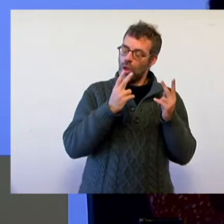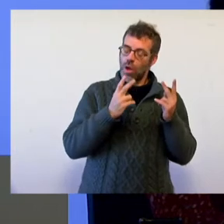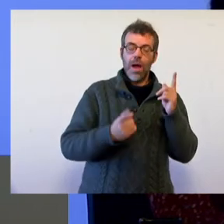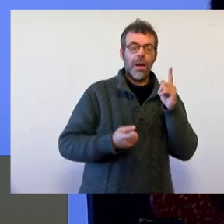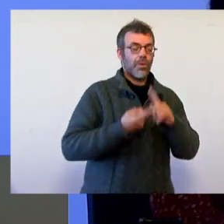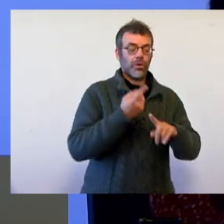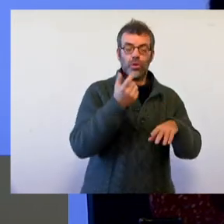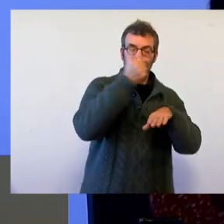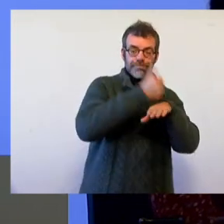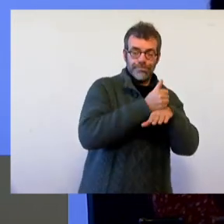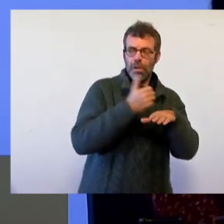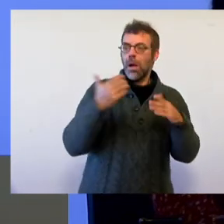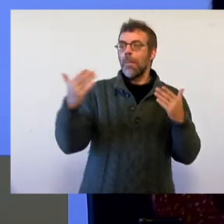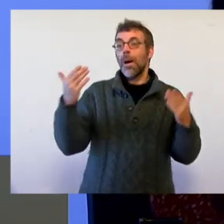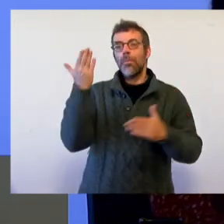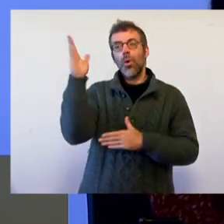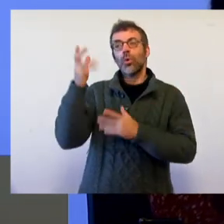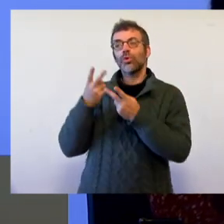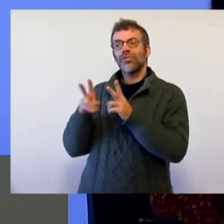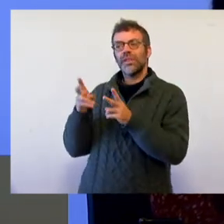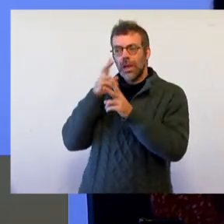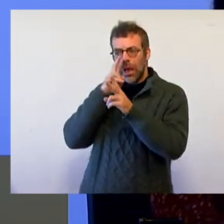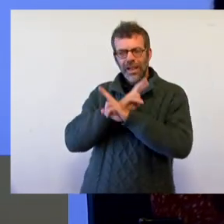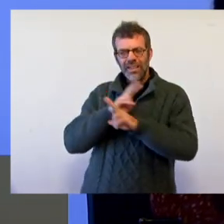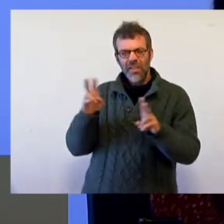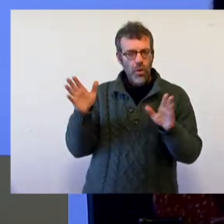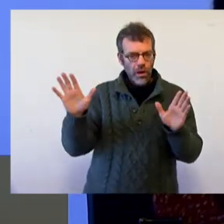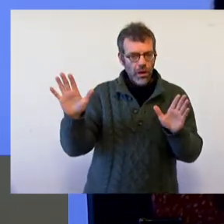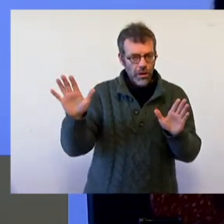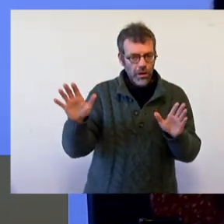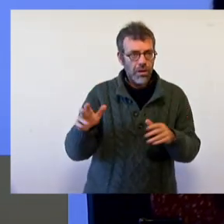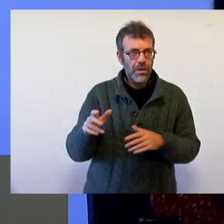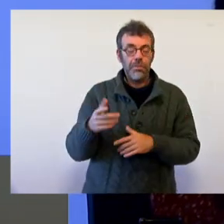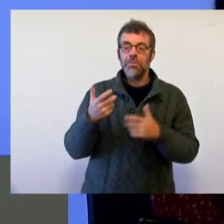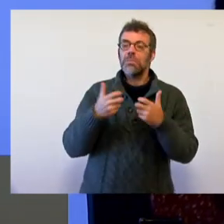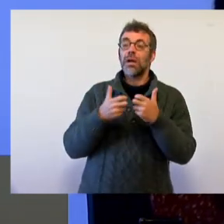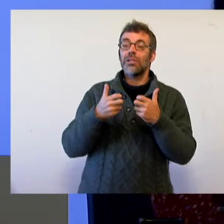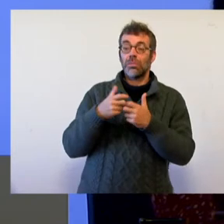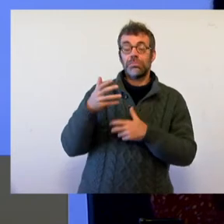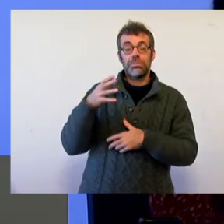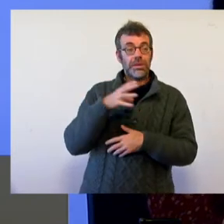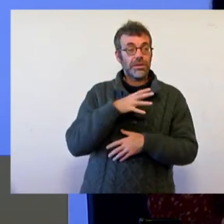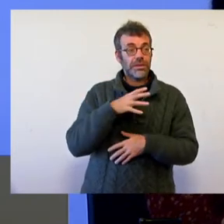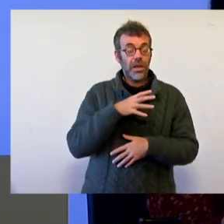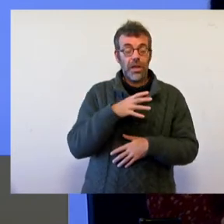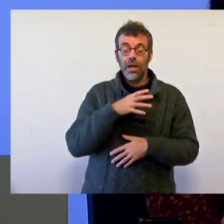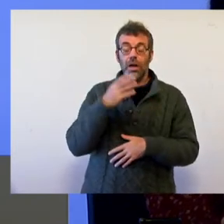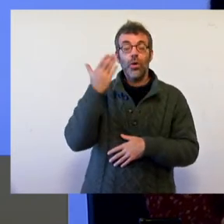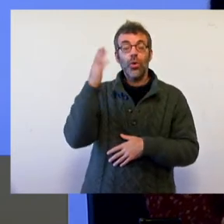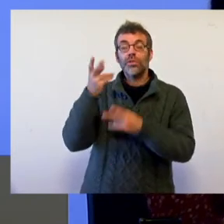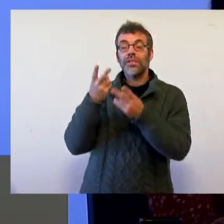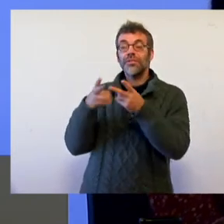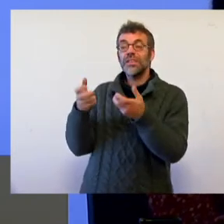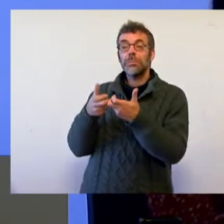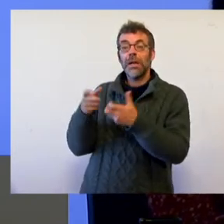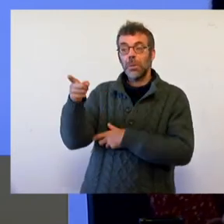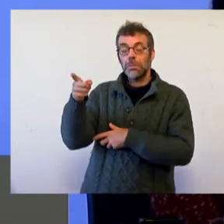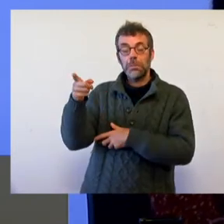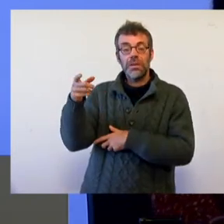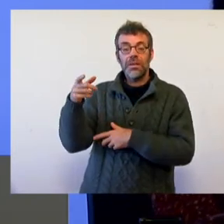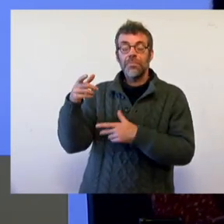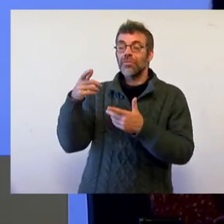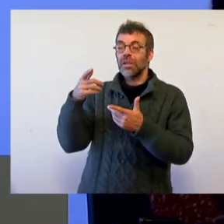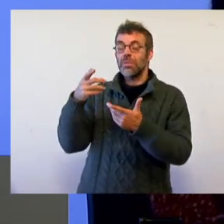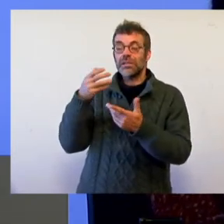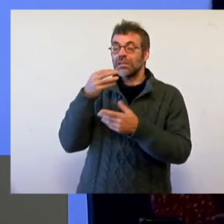Je vais prendre un exemple. Il y a des villes où on a écrit aux parents et on a dit on ne peut plus faire fonctionner la cantine à l'existant. Et